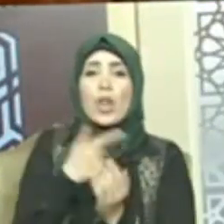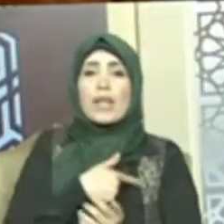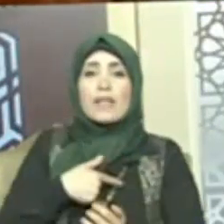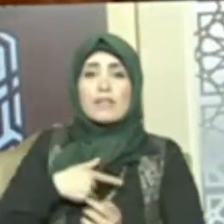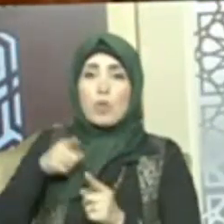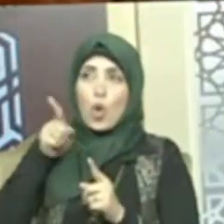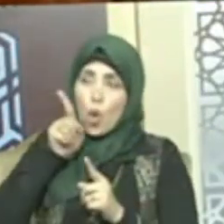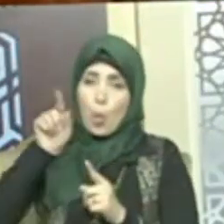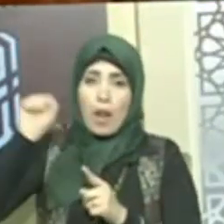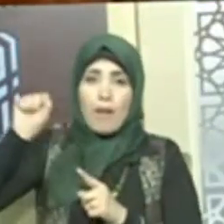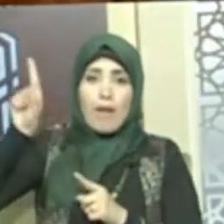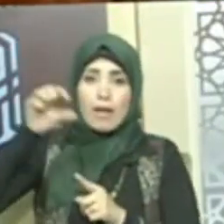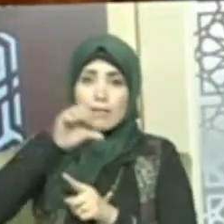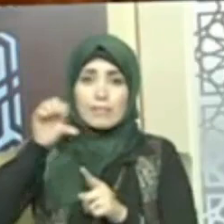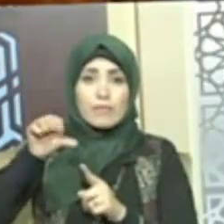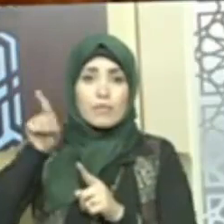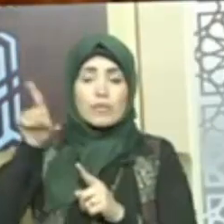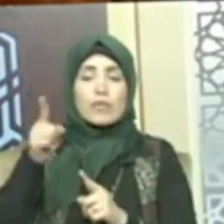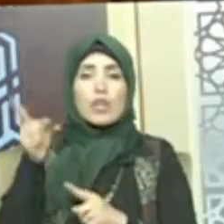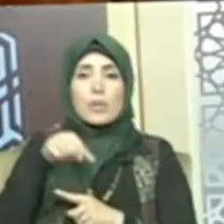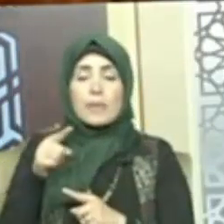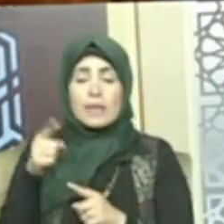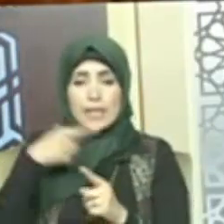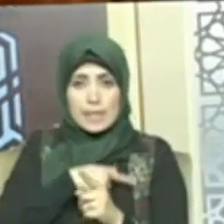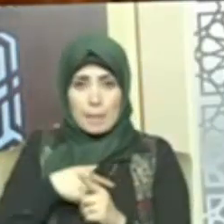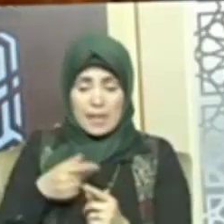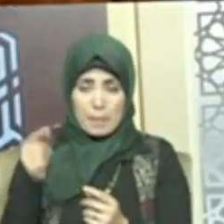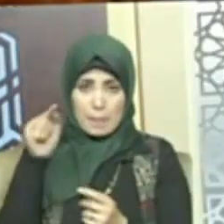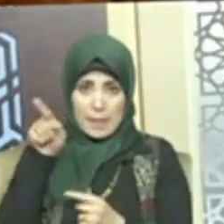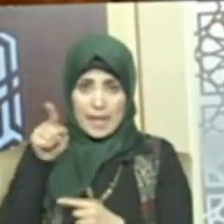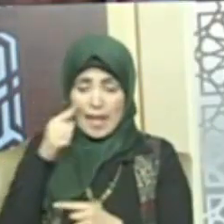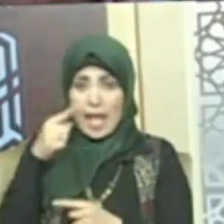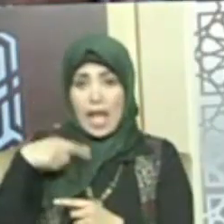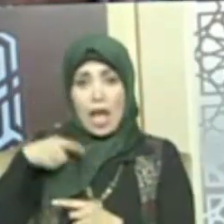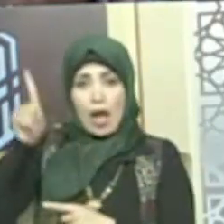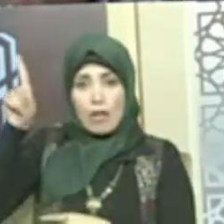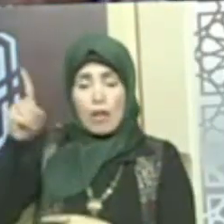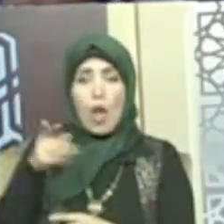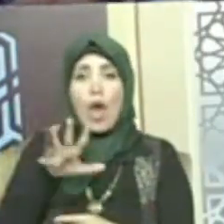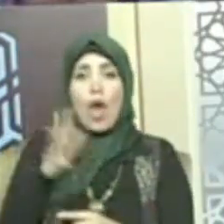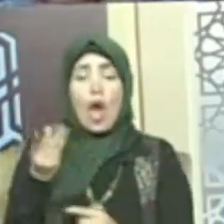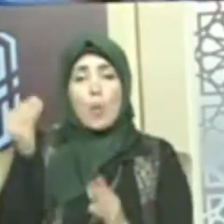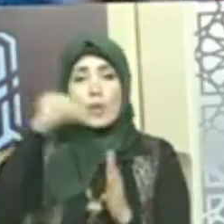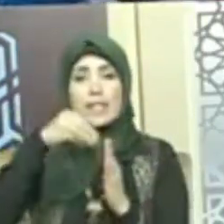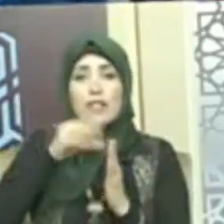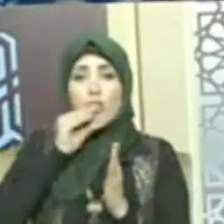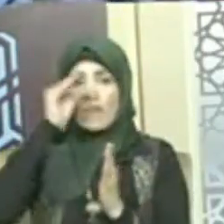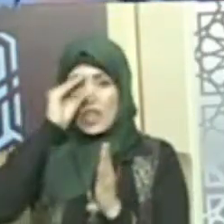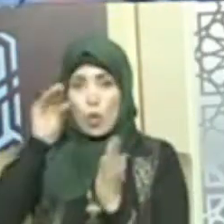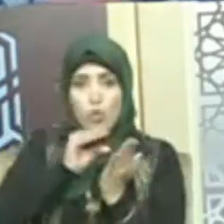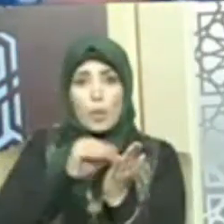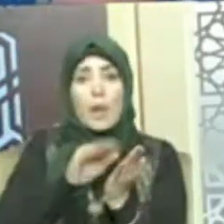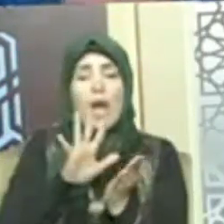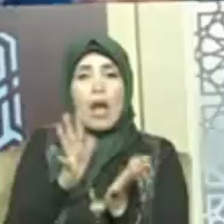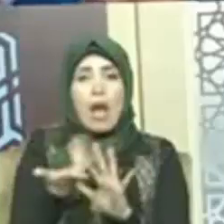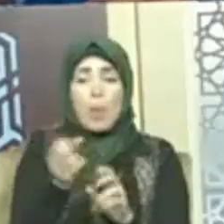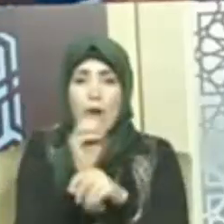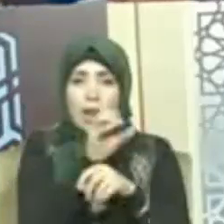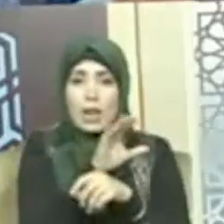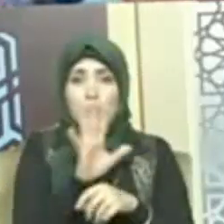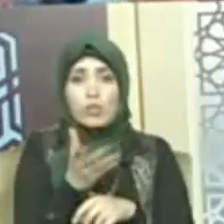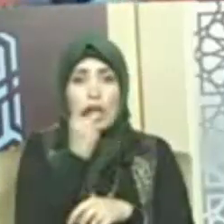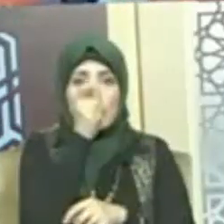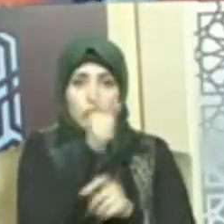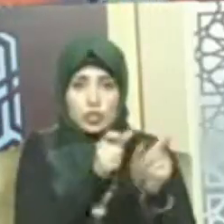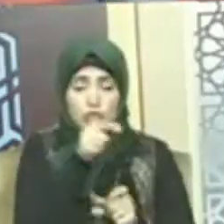لك، سميت به نفسك، أنزلته في كتبك، أو علمته أحدا من خلقك،